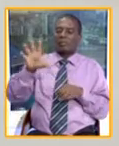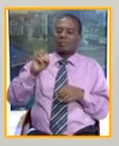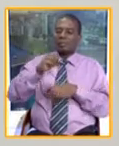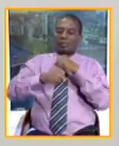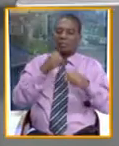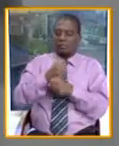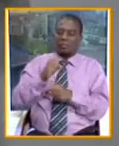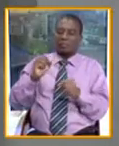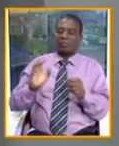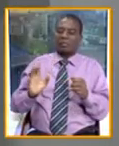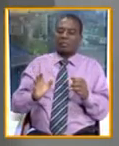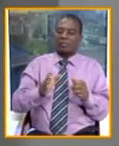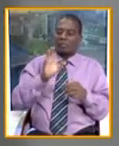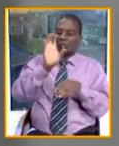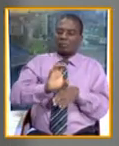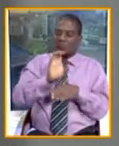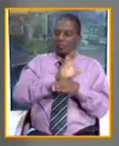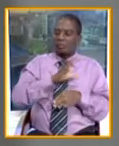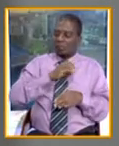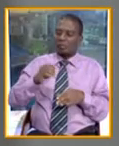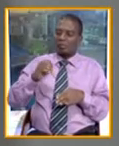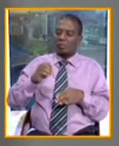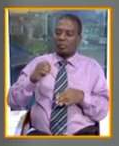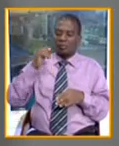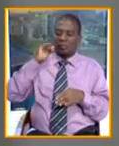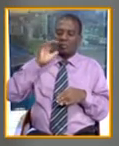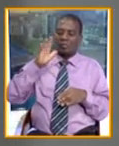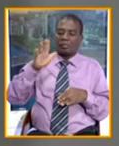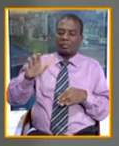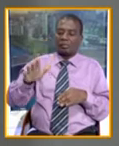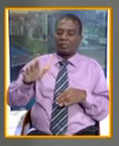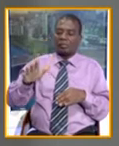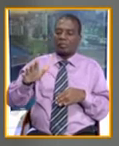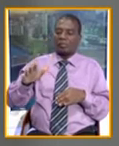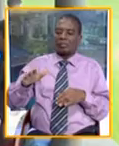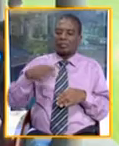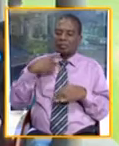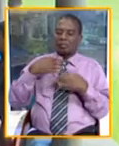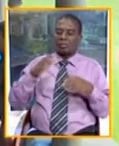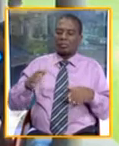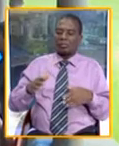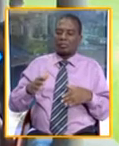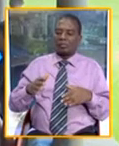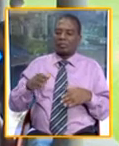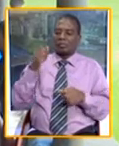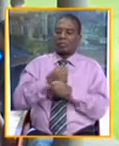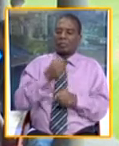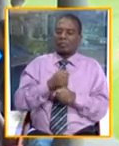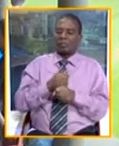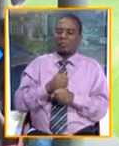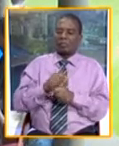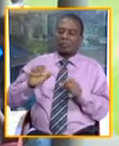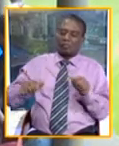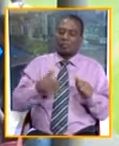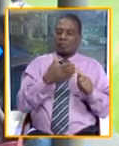carrière, une dame de culture à l'échelle du continent, voire au-delà, Wereli King savoure le moment. L'œuvre